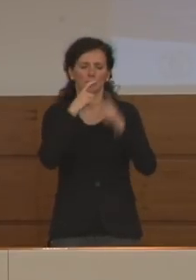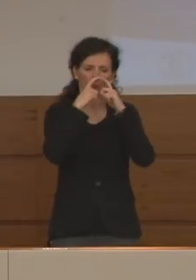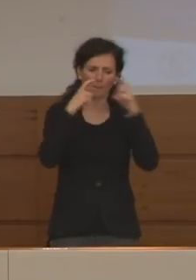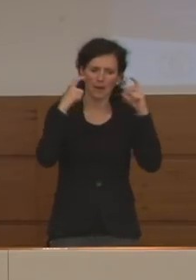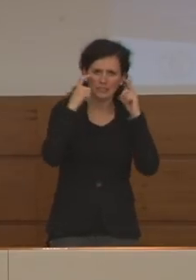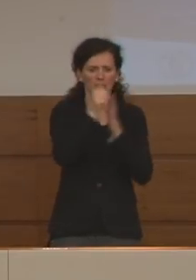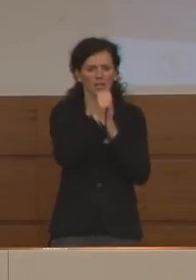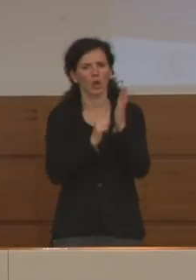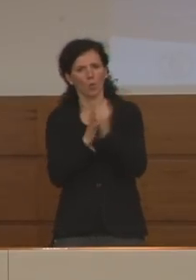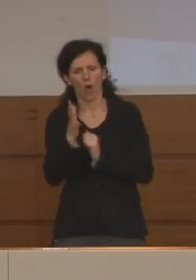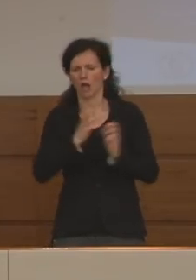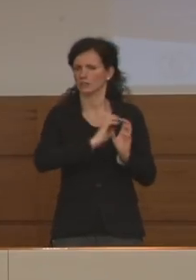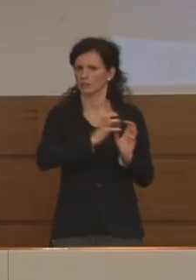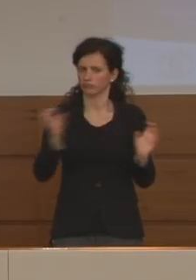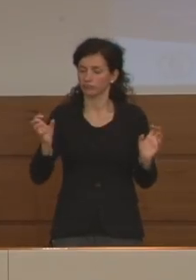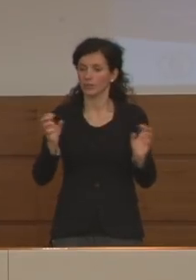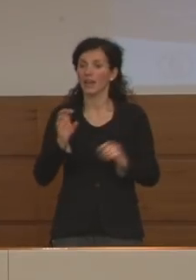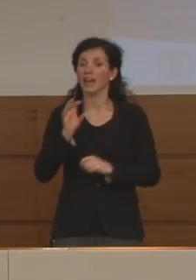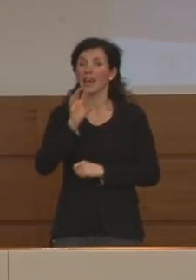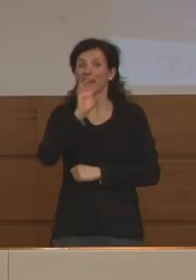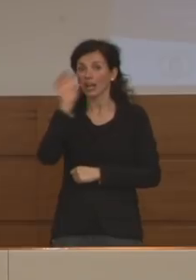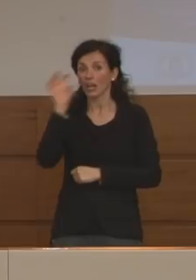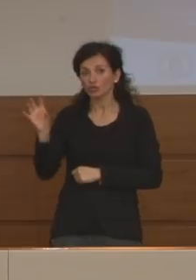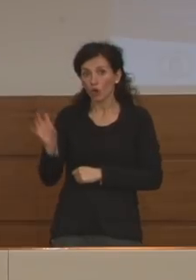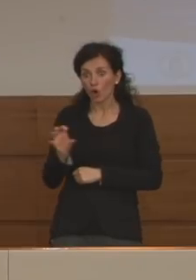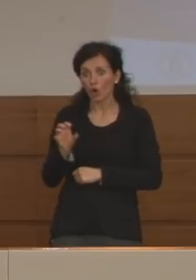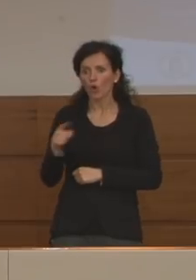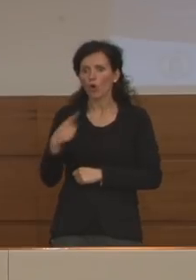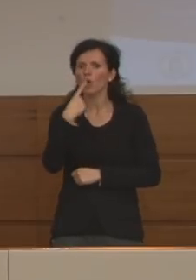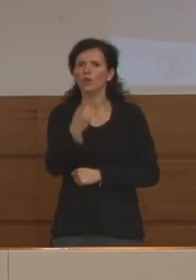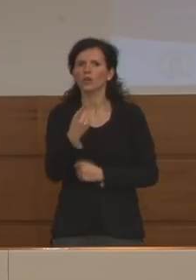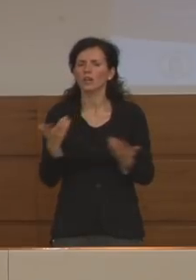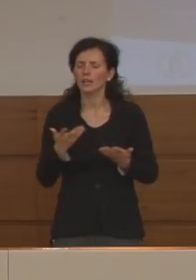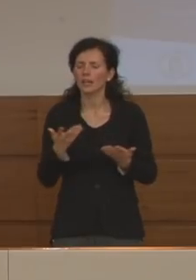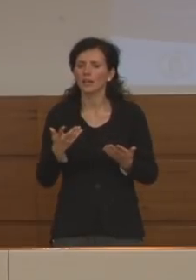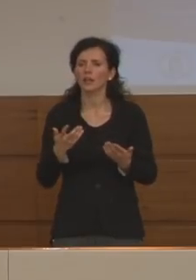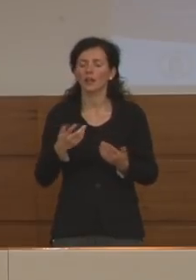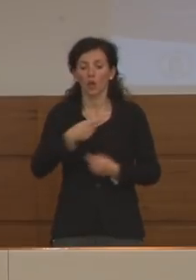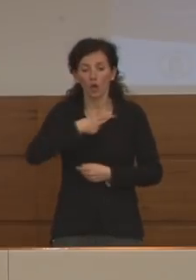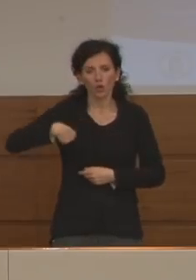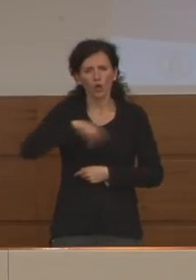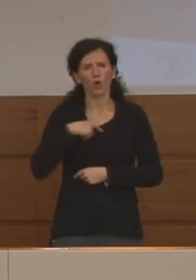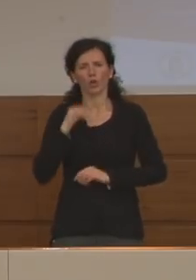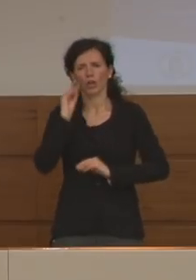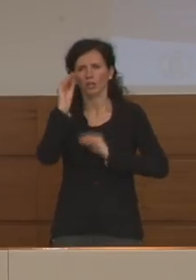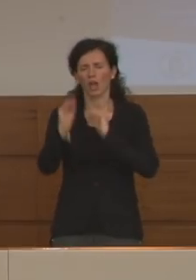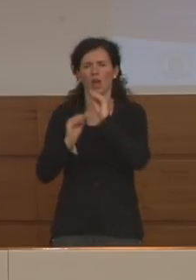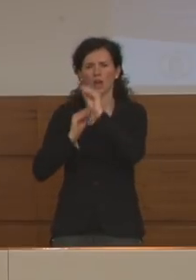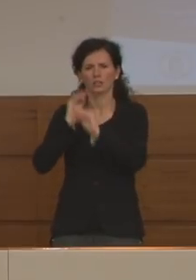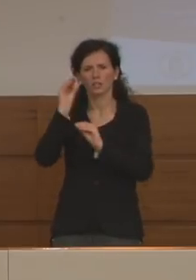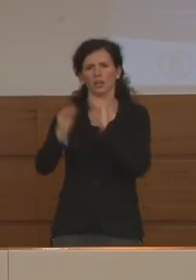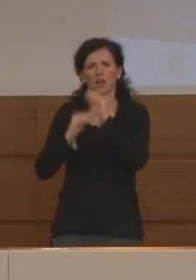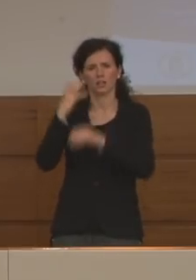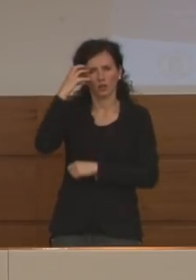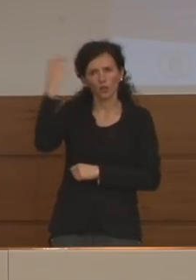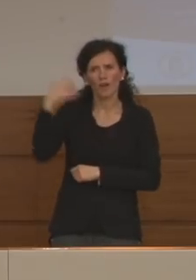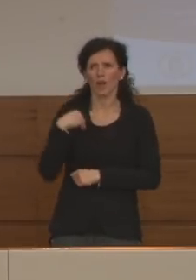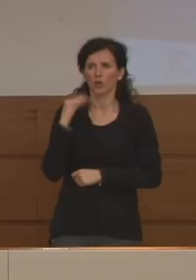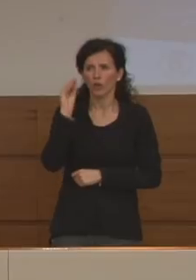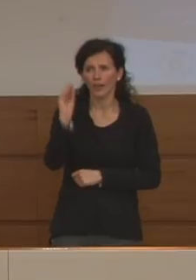guanti e quant'altro le regioni dicono questo tutto quello che noi vi chiediamo tutto quello che noi